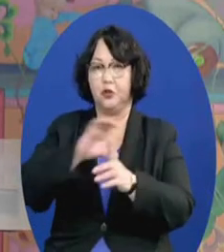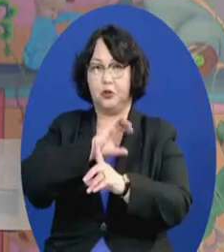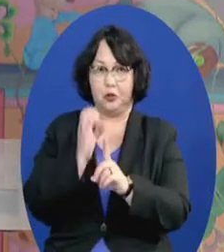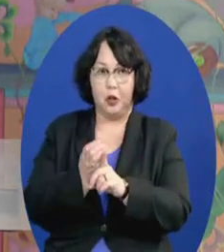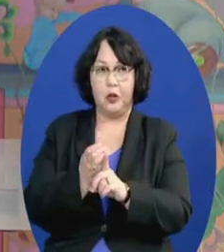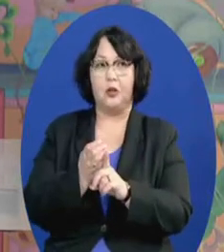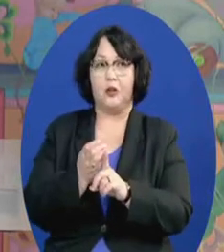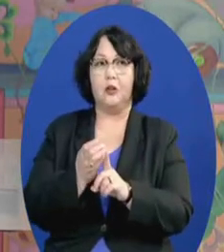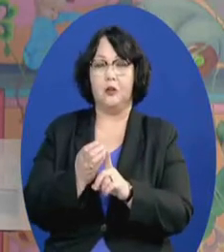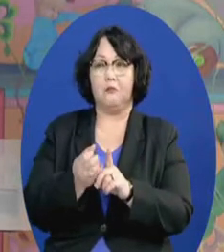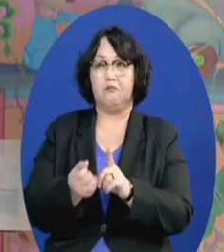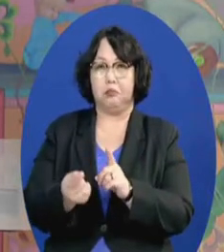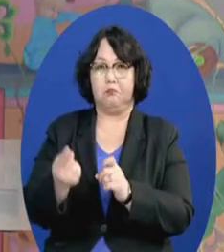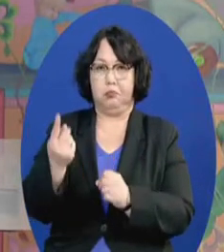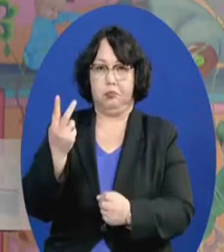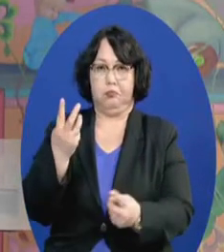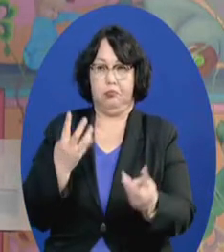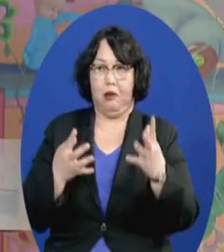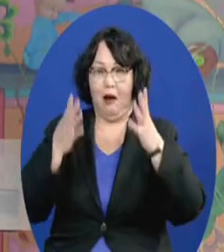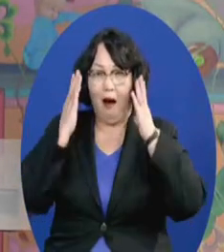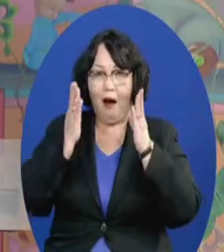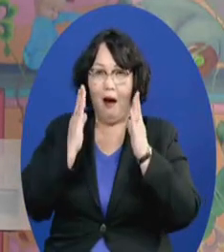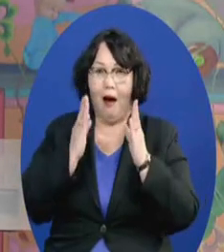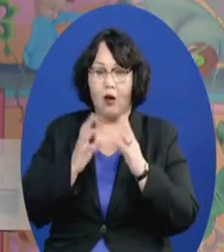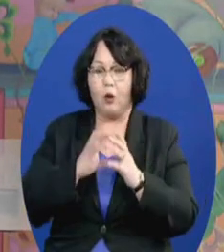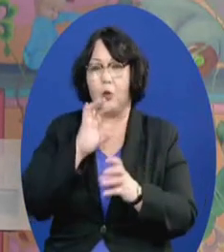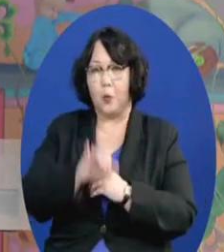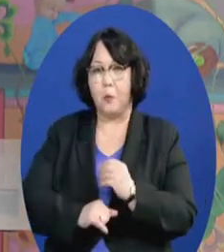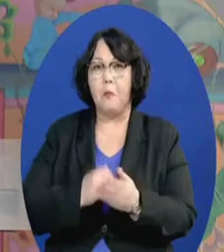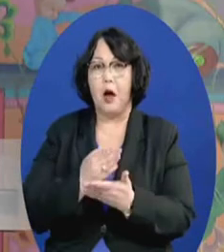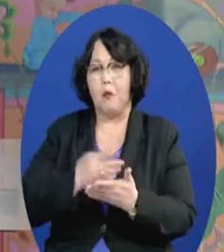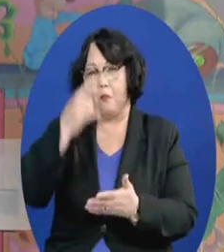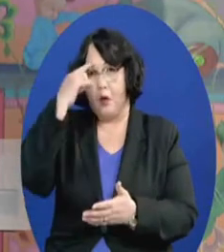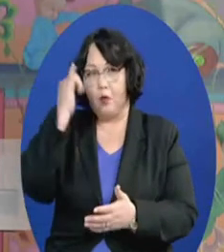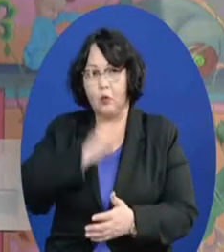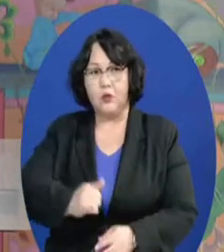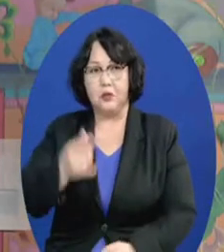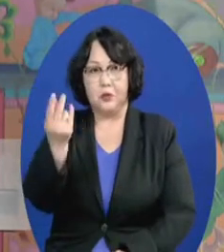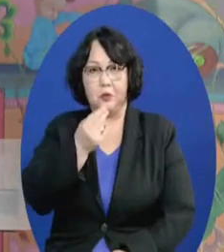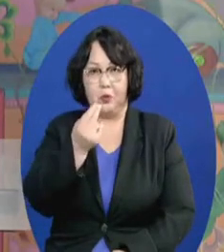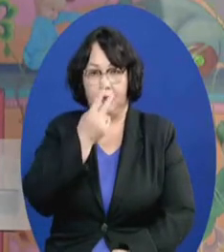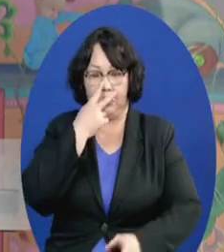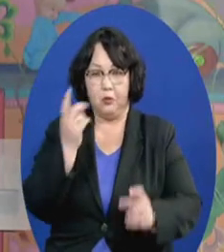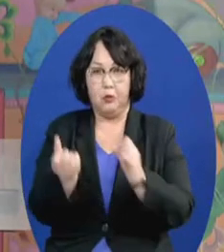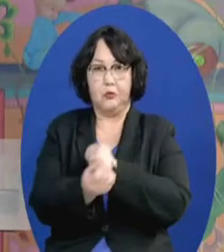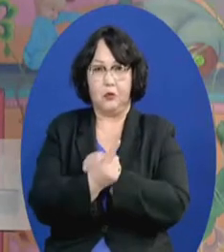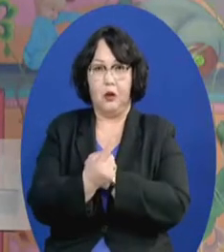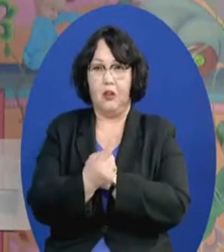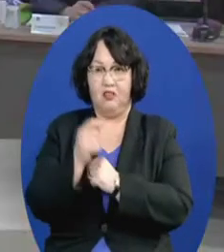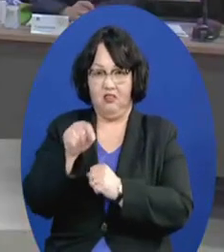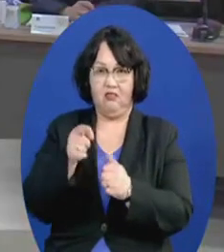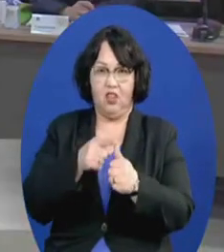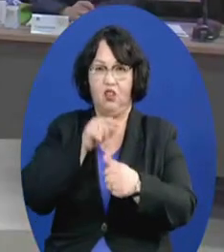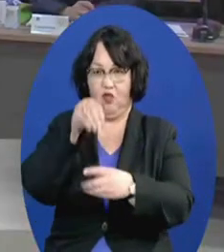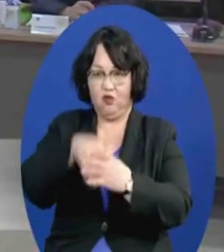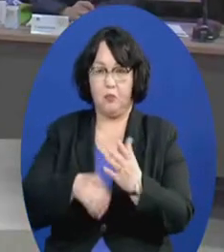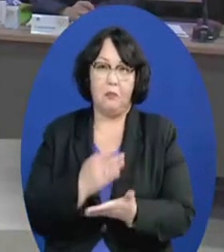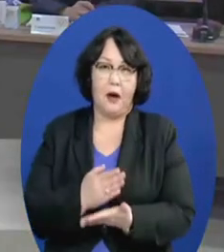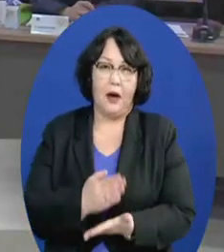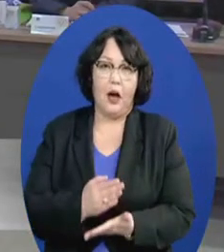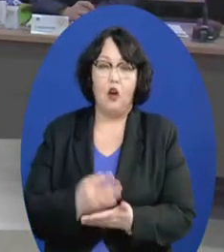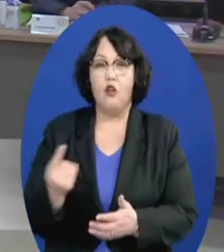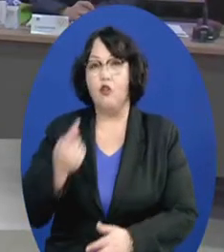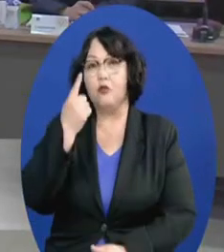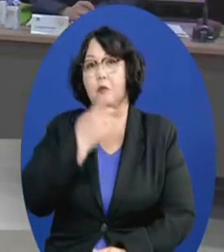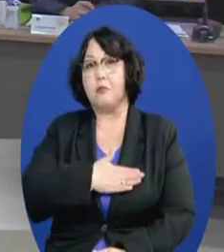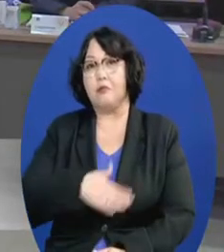нийт одоо танигдаагүй соёлоодыг одоо маш их анхаарч эхэлж байгаа. Түүний дотор бол Монголын дүрслэх урлаг бол яа харахгүй энэ дотор орж байгаа.